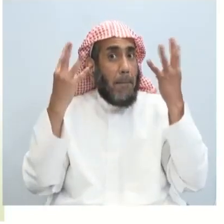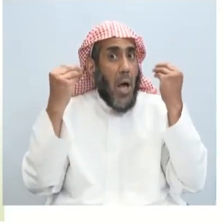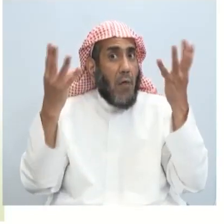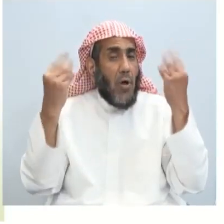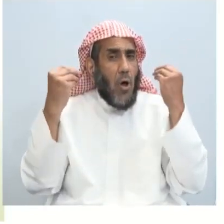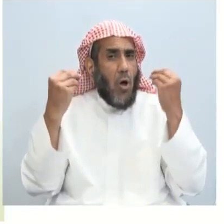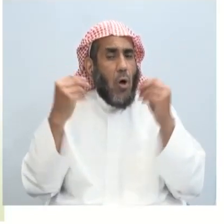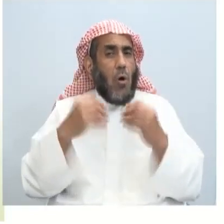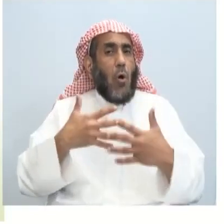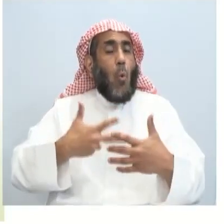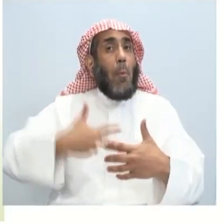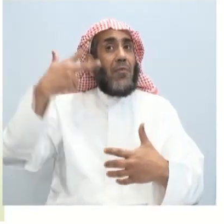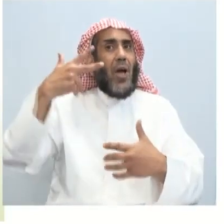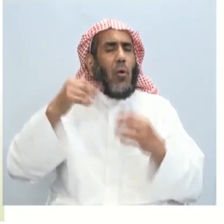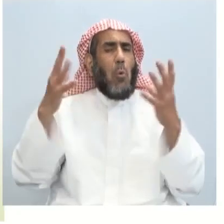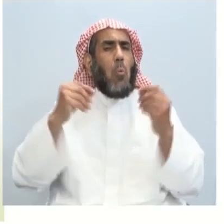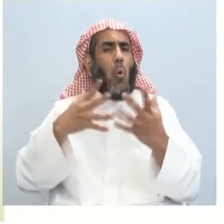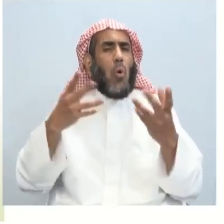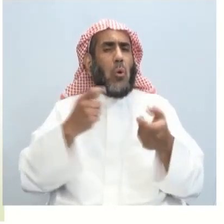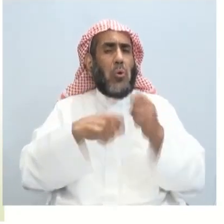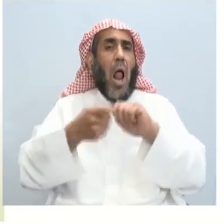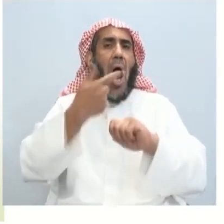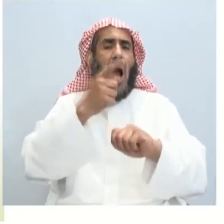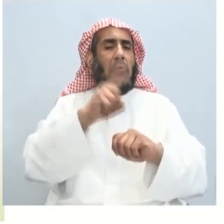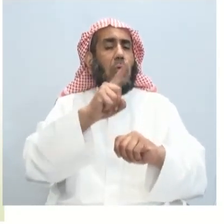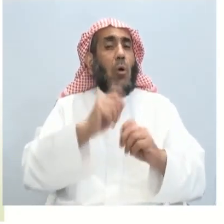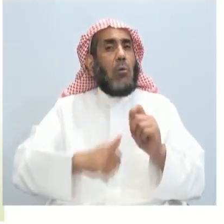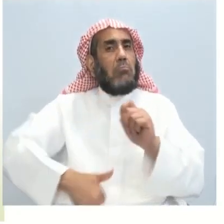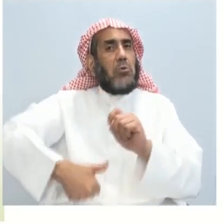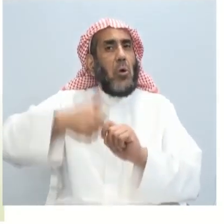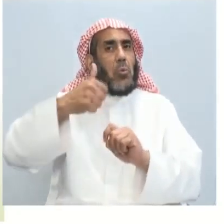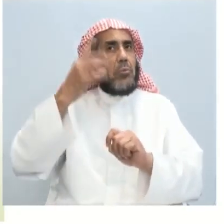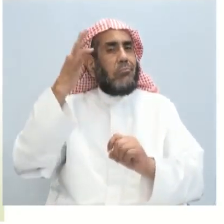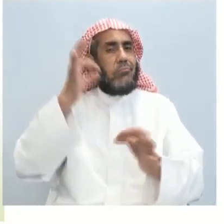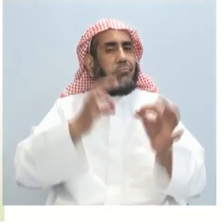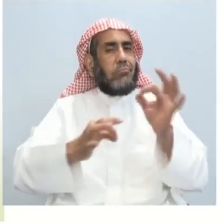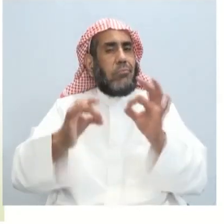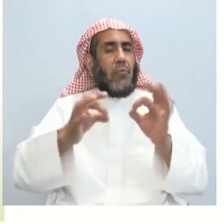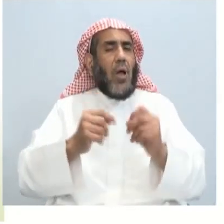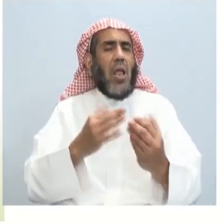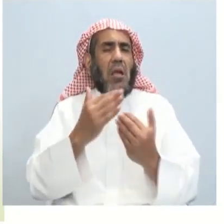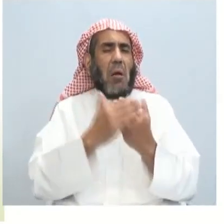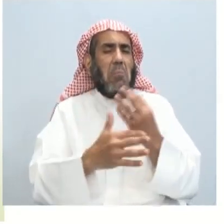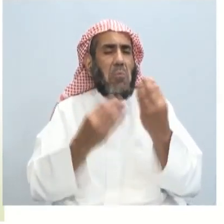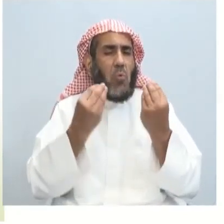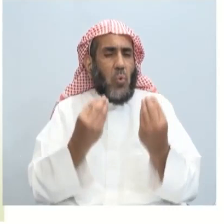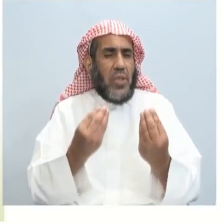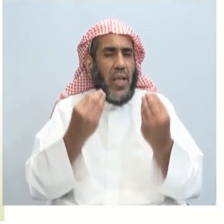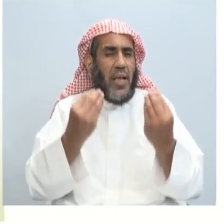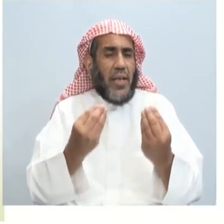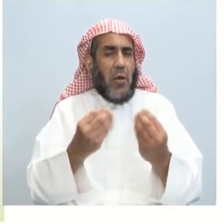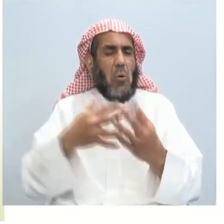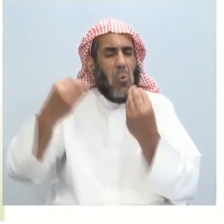وما افتخر العلماء بكثره العقاقير ولكن بجوده التدبير فعليك بالرفق والتاني